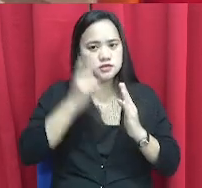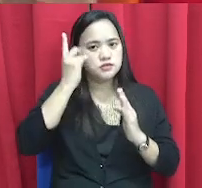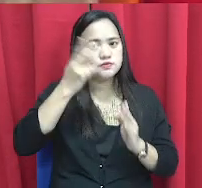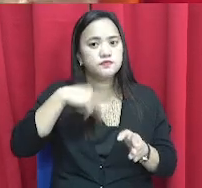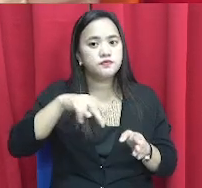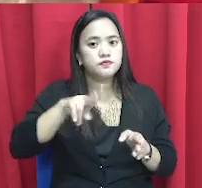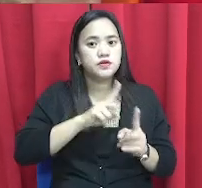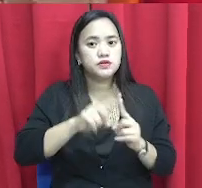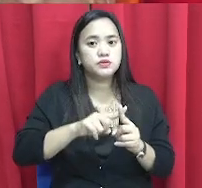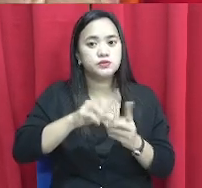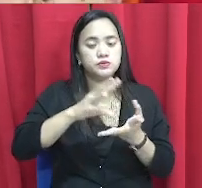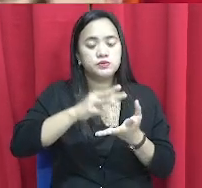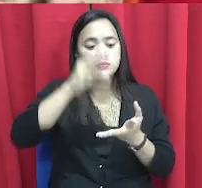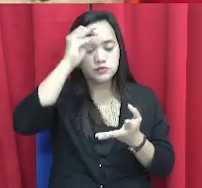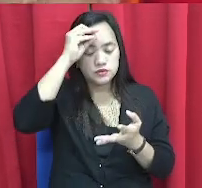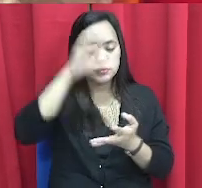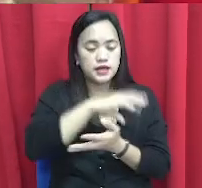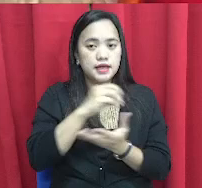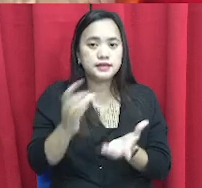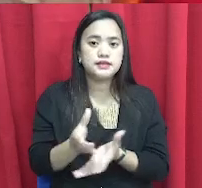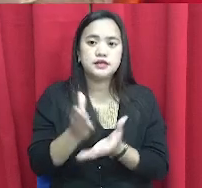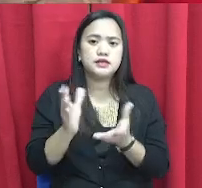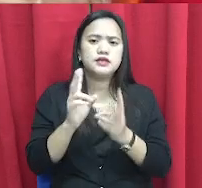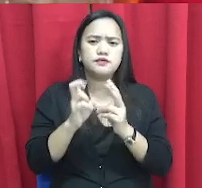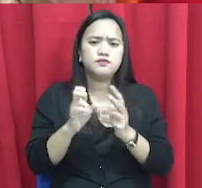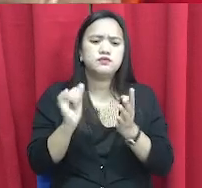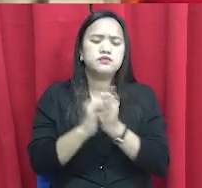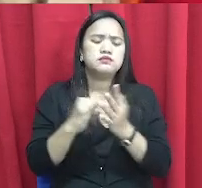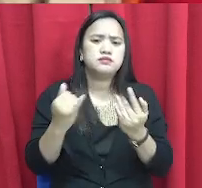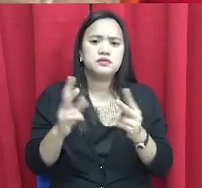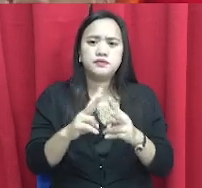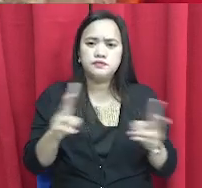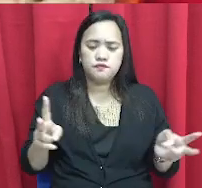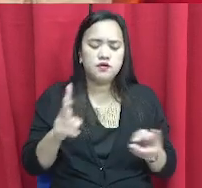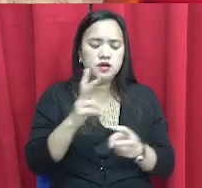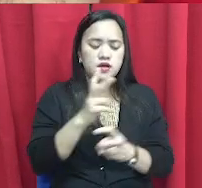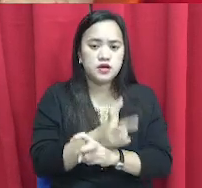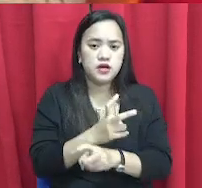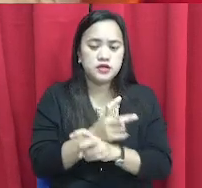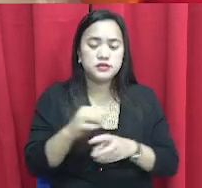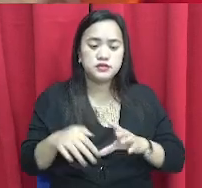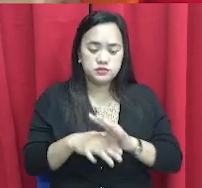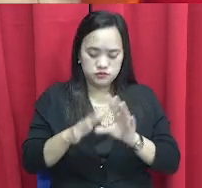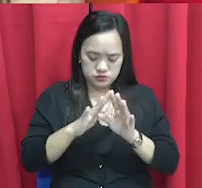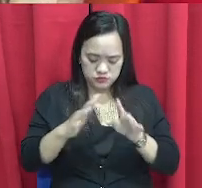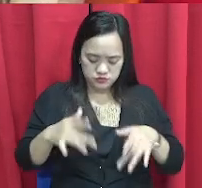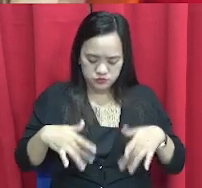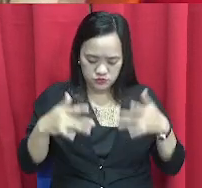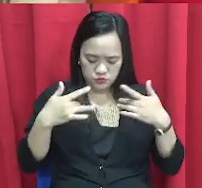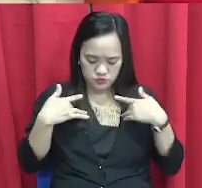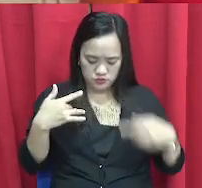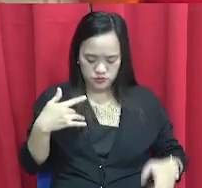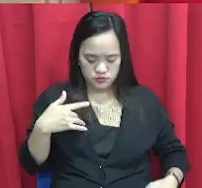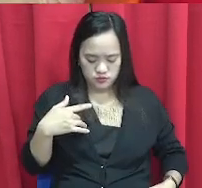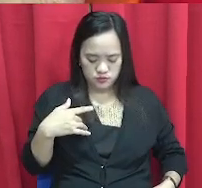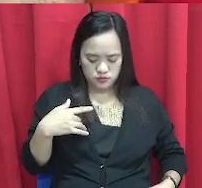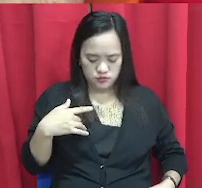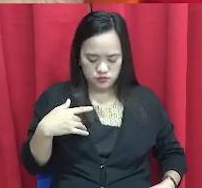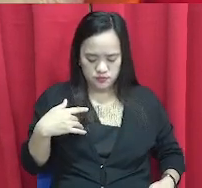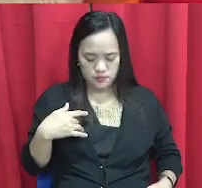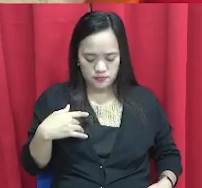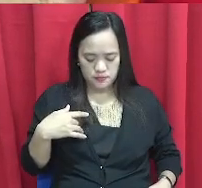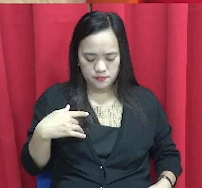tayong paalalahanan at i-encourage na kahit mahirap man sa buhay at nahihirapan ka man sa buhay mo pero